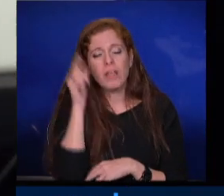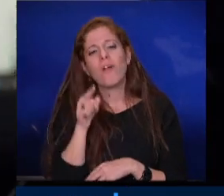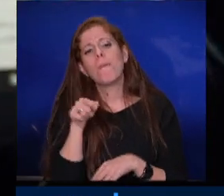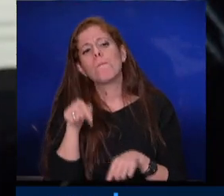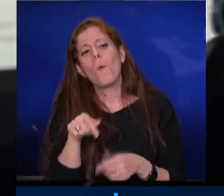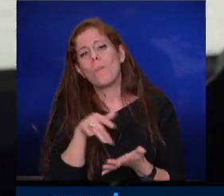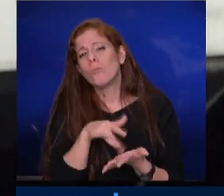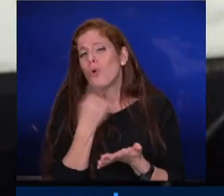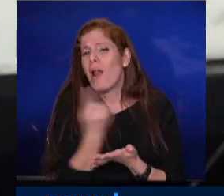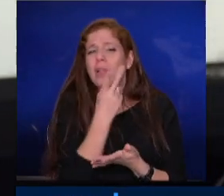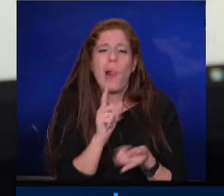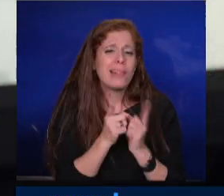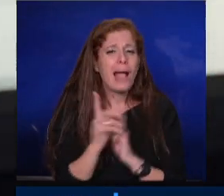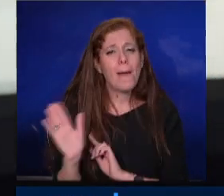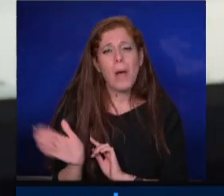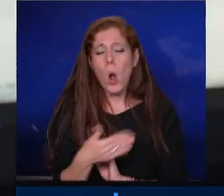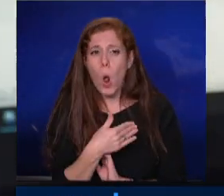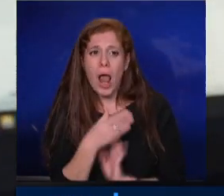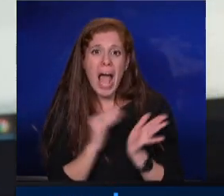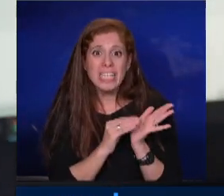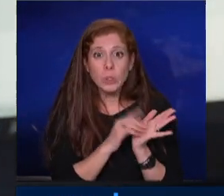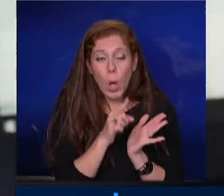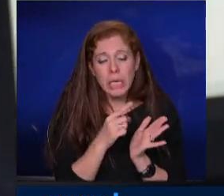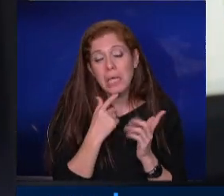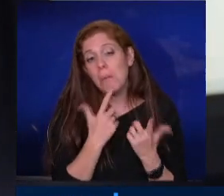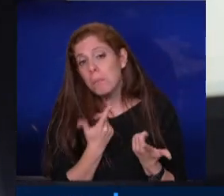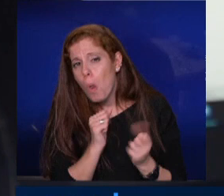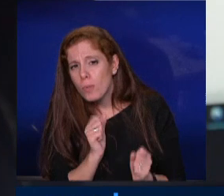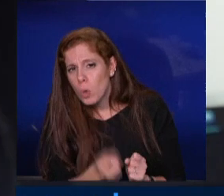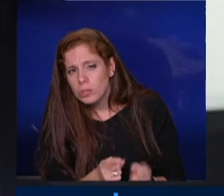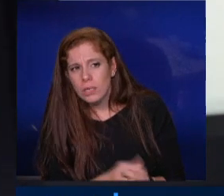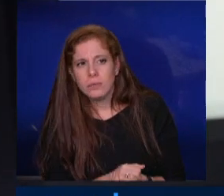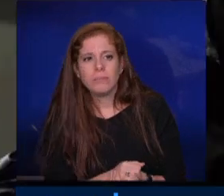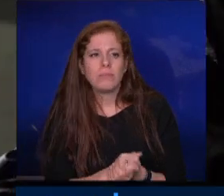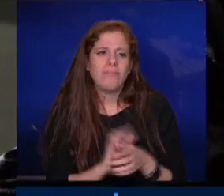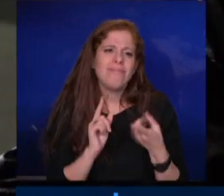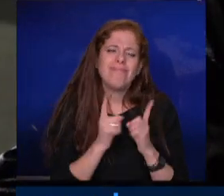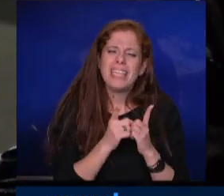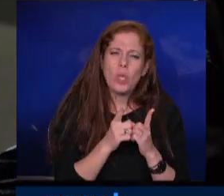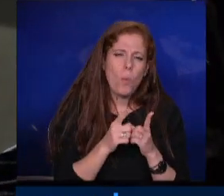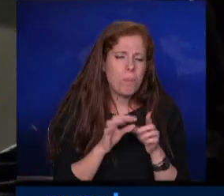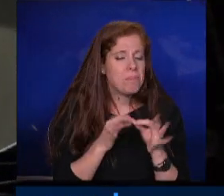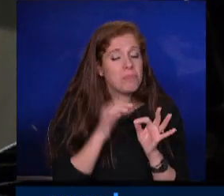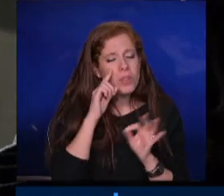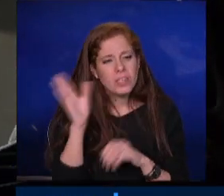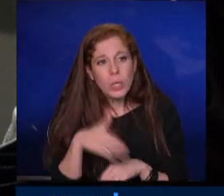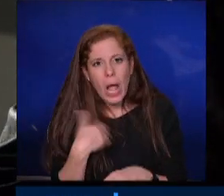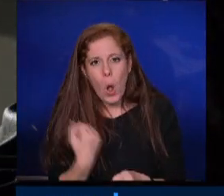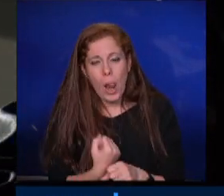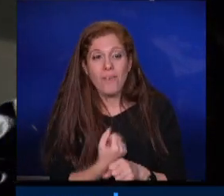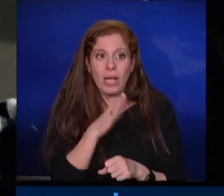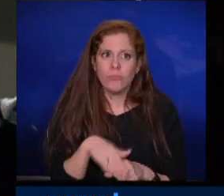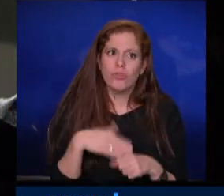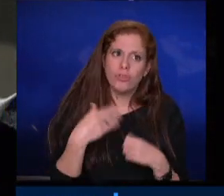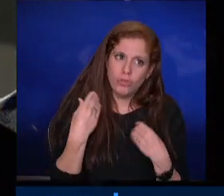הכל כביכול, הצורך הזה נמצא בסימן שאלה. מנועי התרגום יודעים לעשות הכל, וגם כשהם יהיו טובים, עדיין נדרשים את